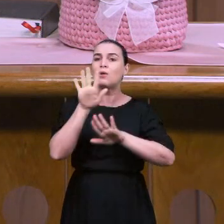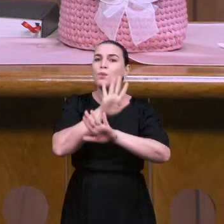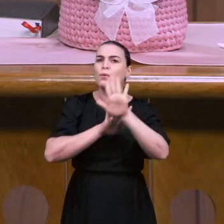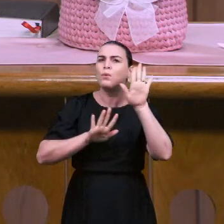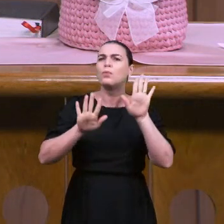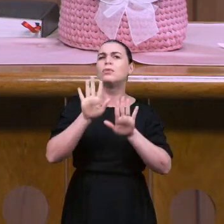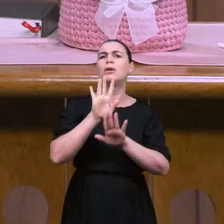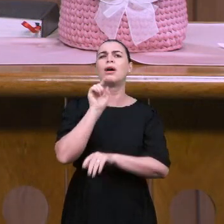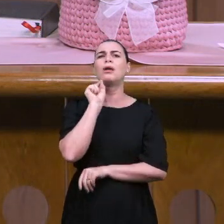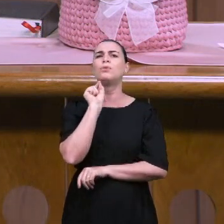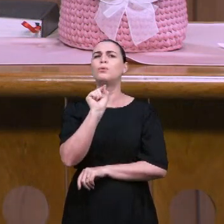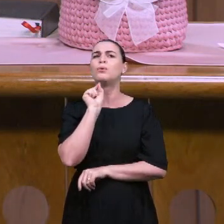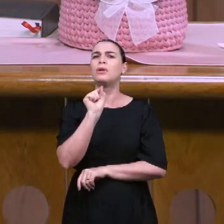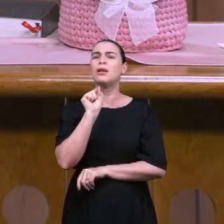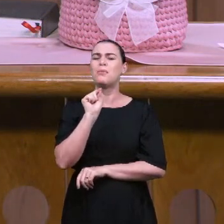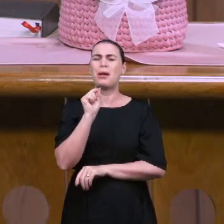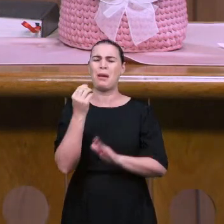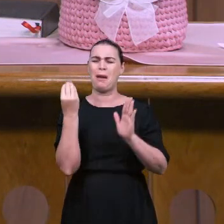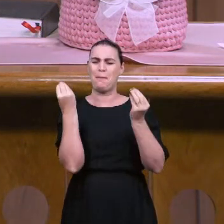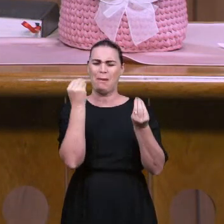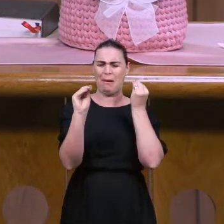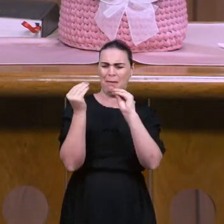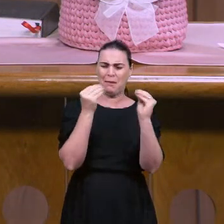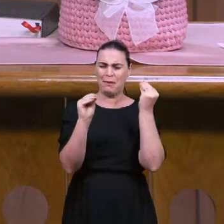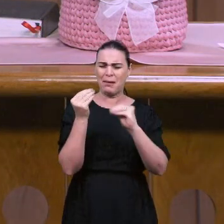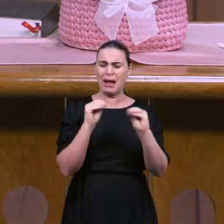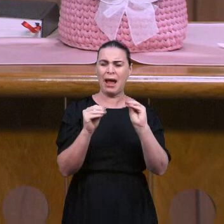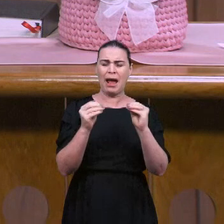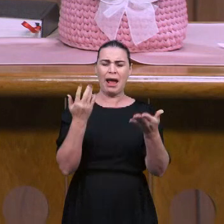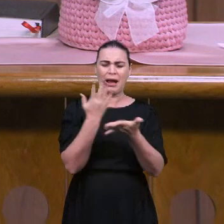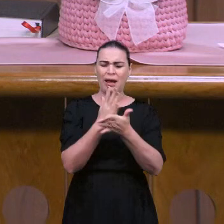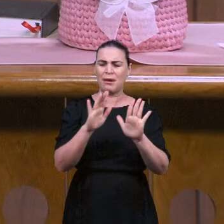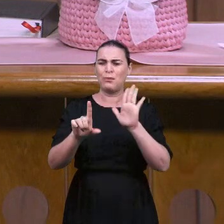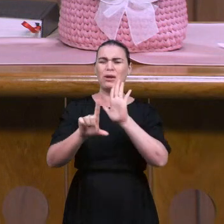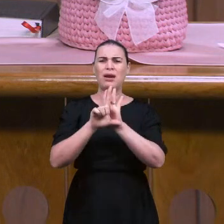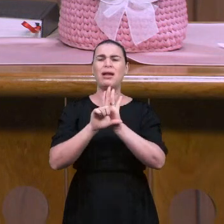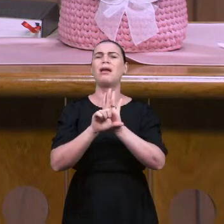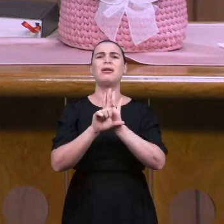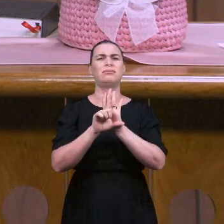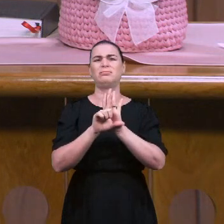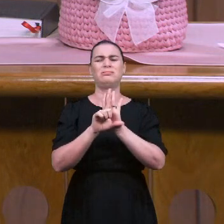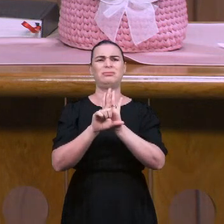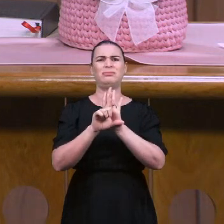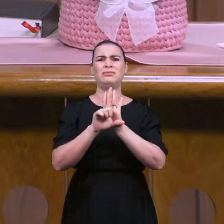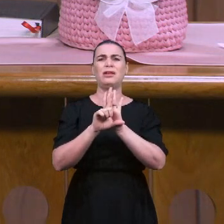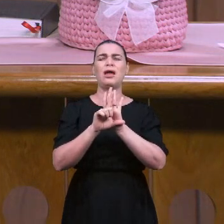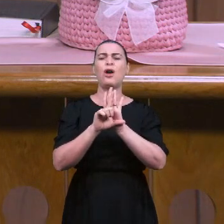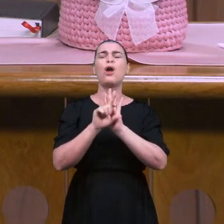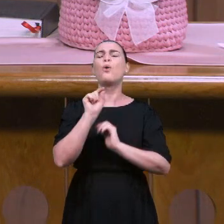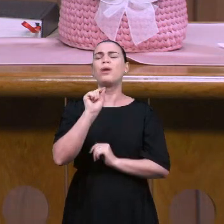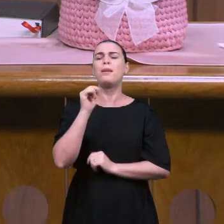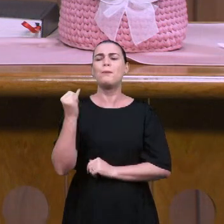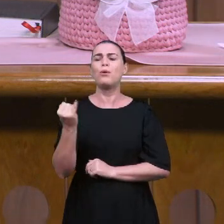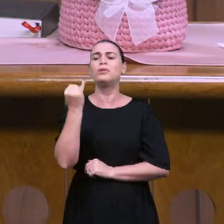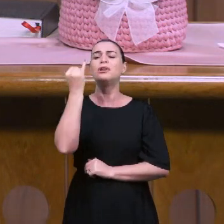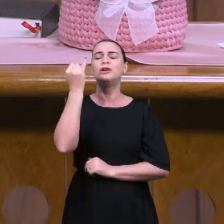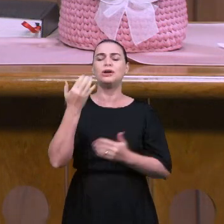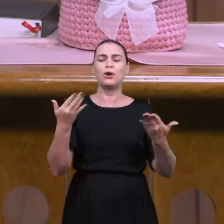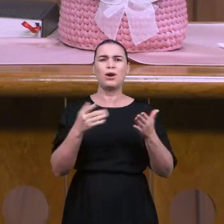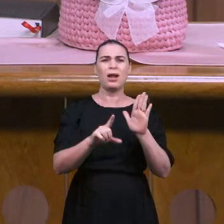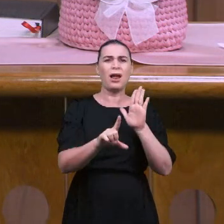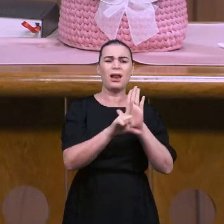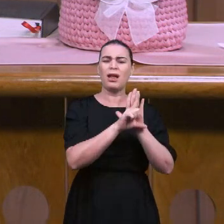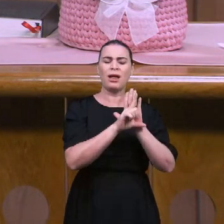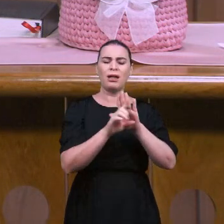pour ne pas mettre beaucoup de choses. Donc, la loi est finie, donc c'est ça qui importe aujourd'hui.